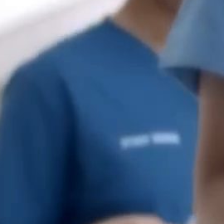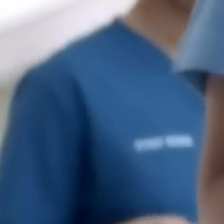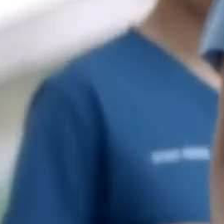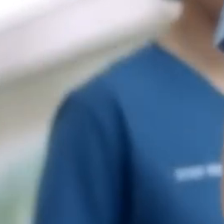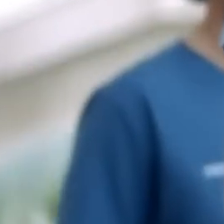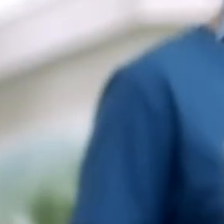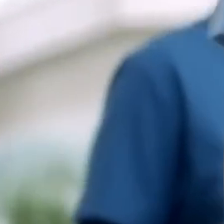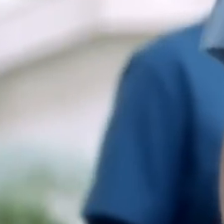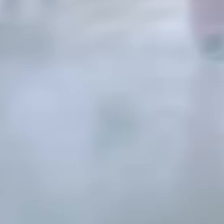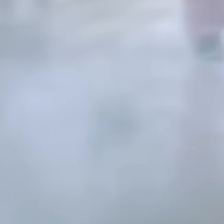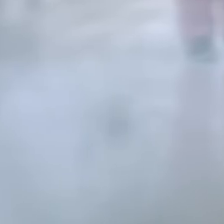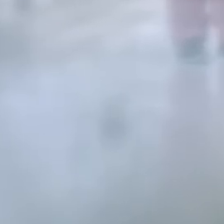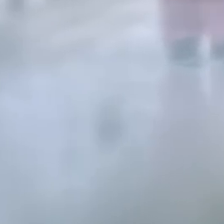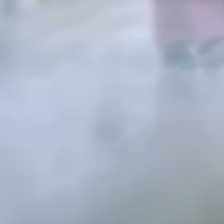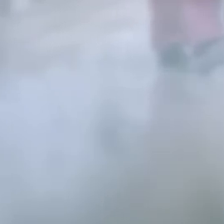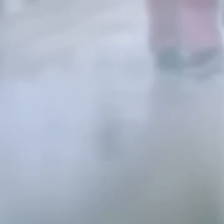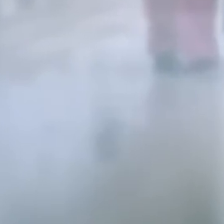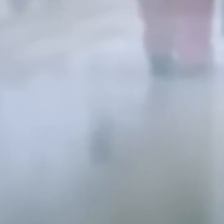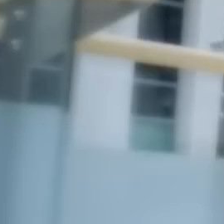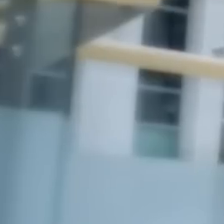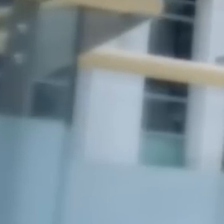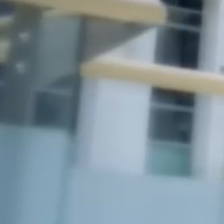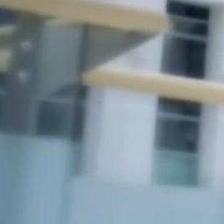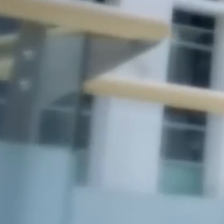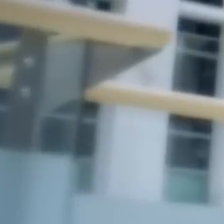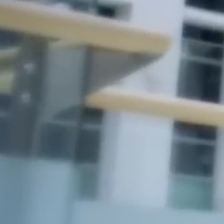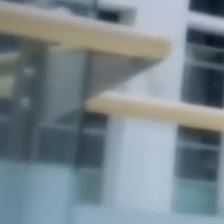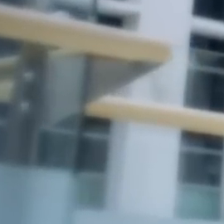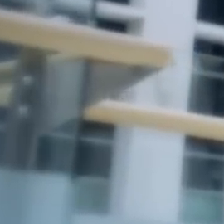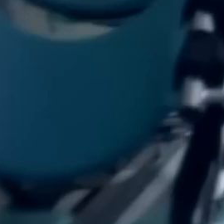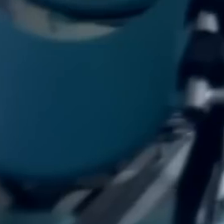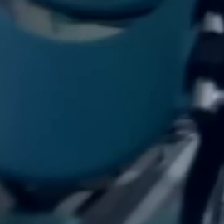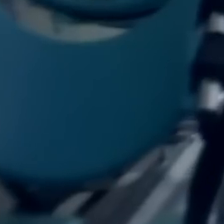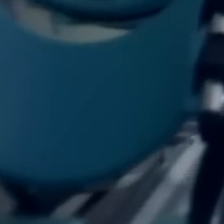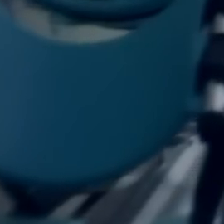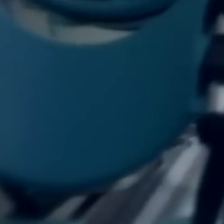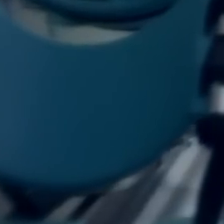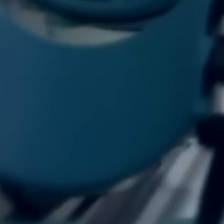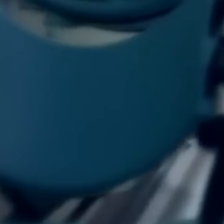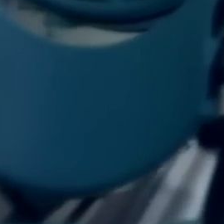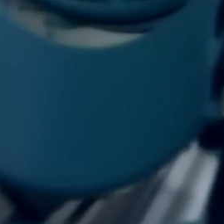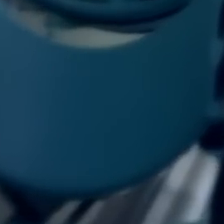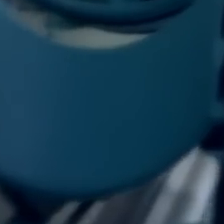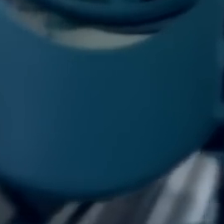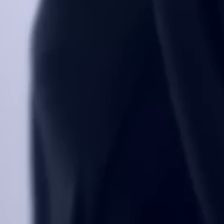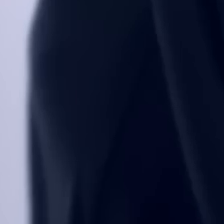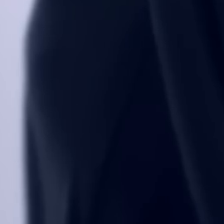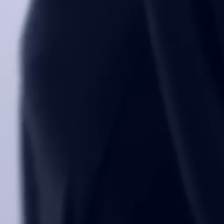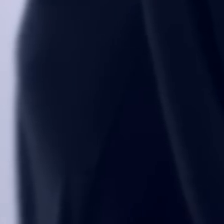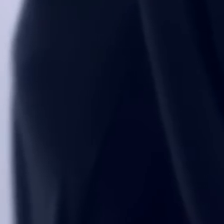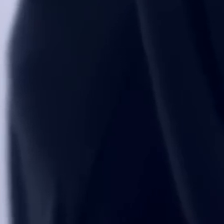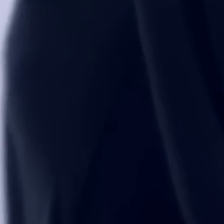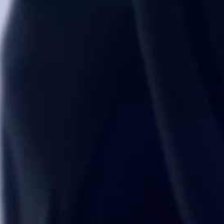لأن صحتكم أمانتنا، نجتمع معا لنرسم البسمة على